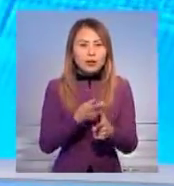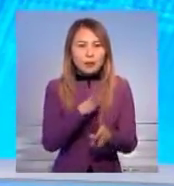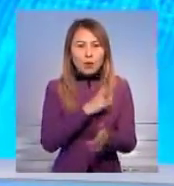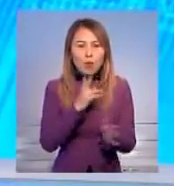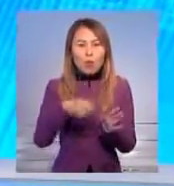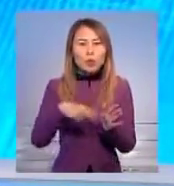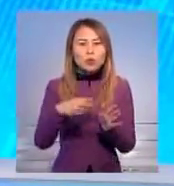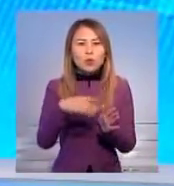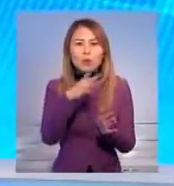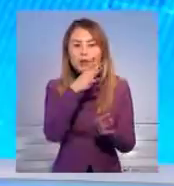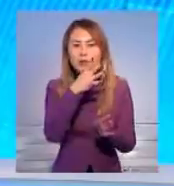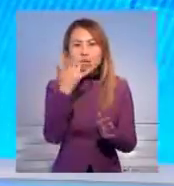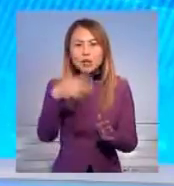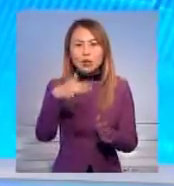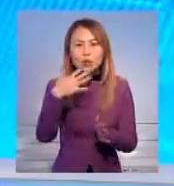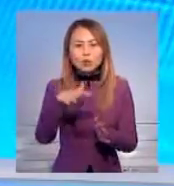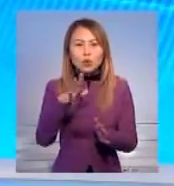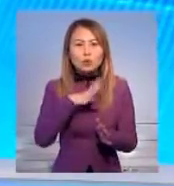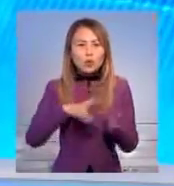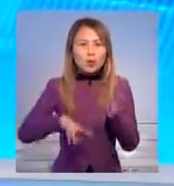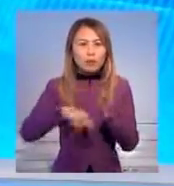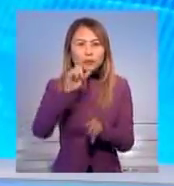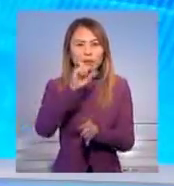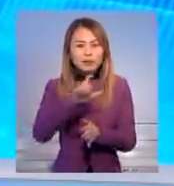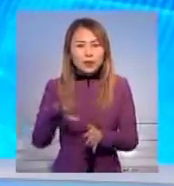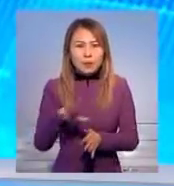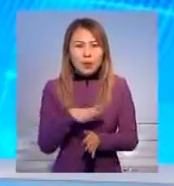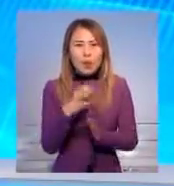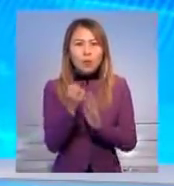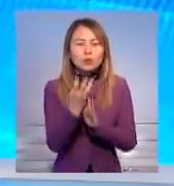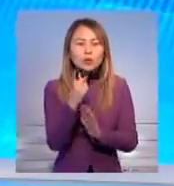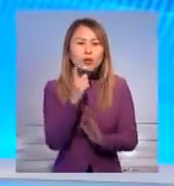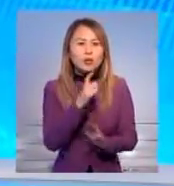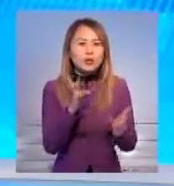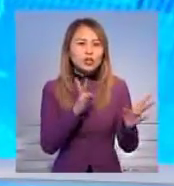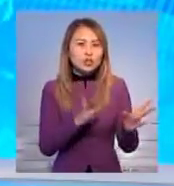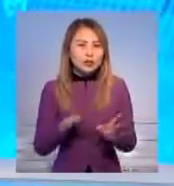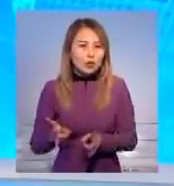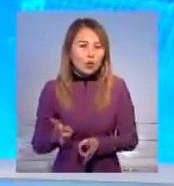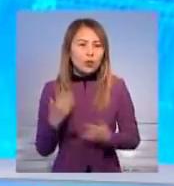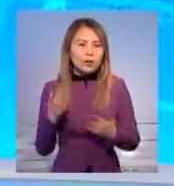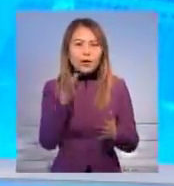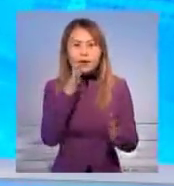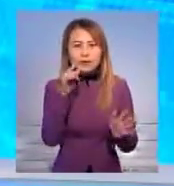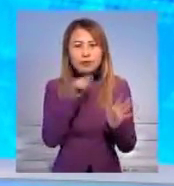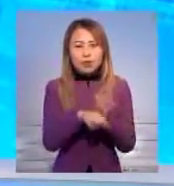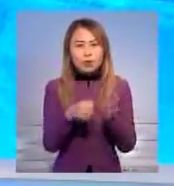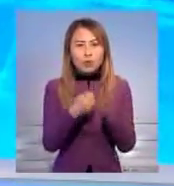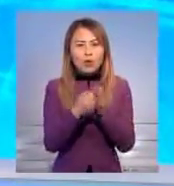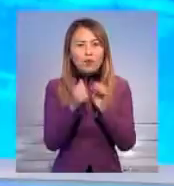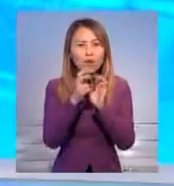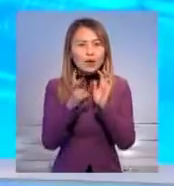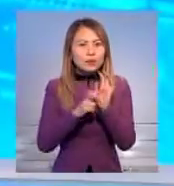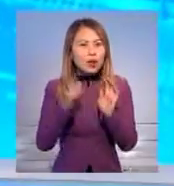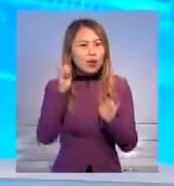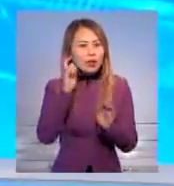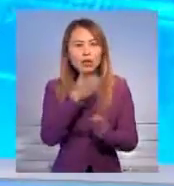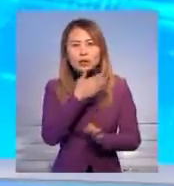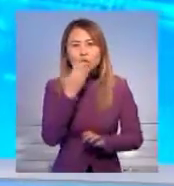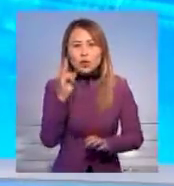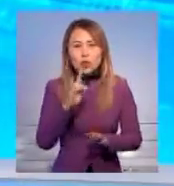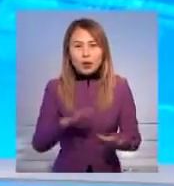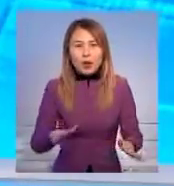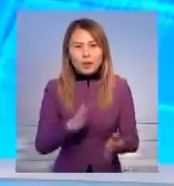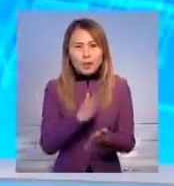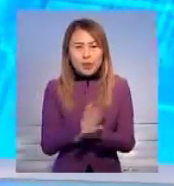болды. Пойыздарда сол мезетте 50 жолаушы отырыпты. Салдарынан 14 адам зардап шекті. Олардың арасында кәмелетке толмаған балалар да бар. Ал